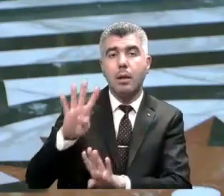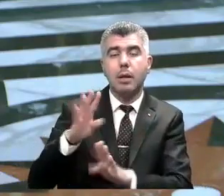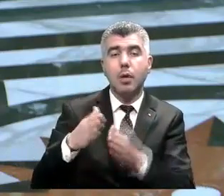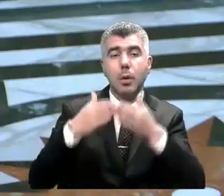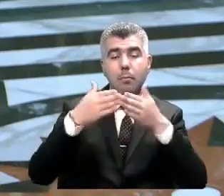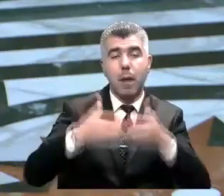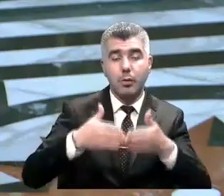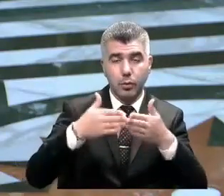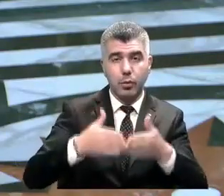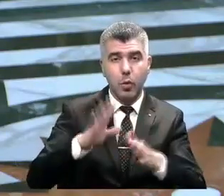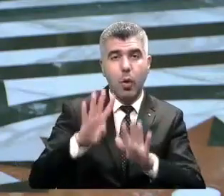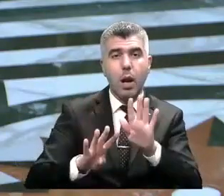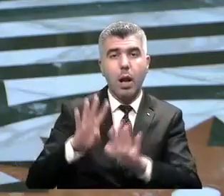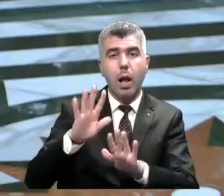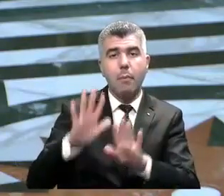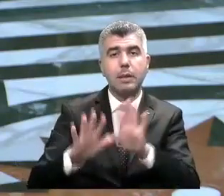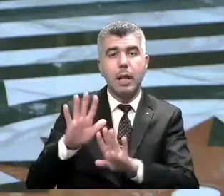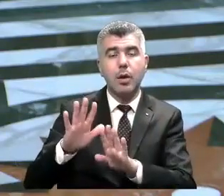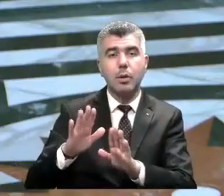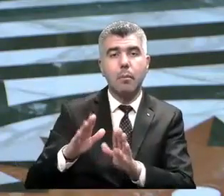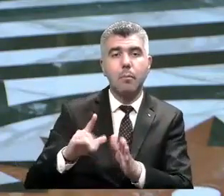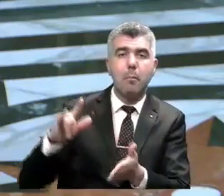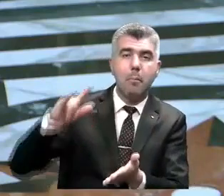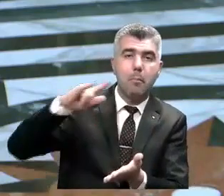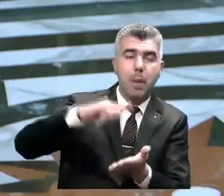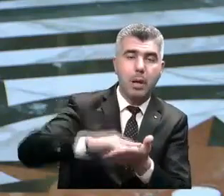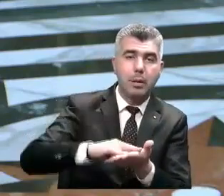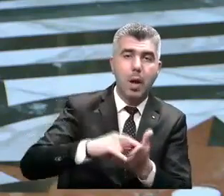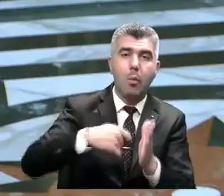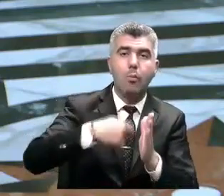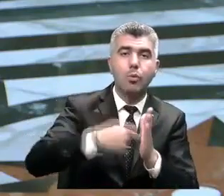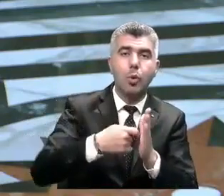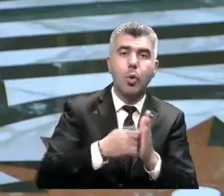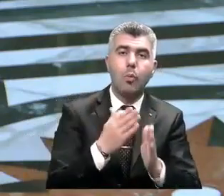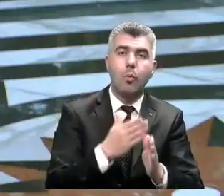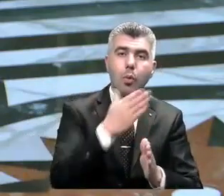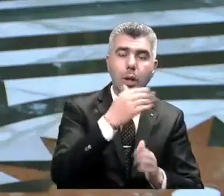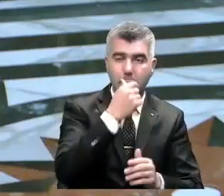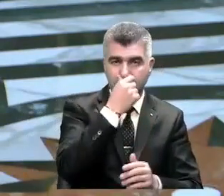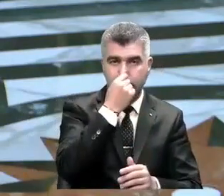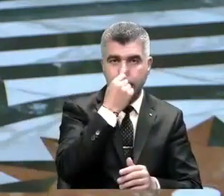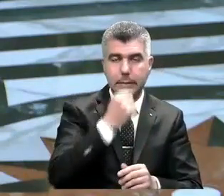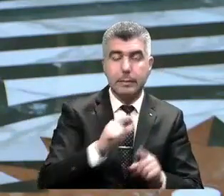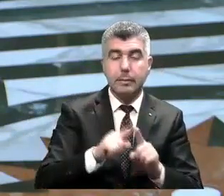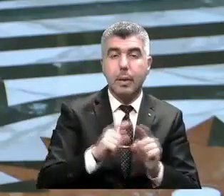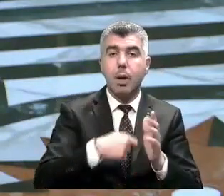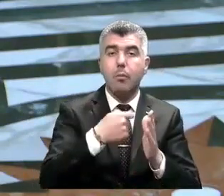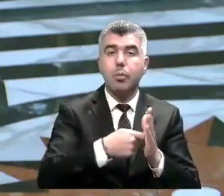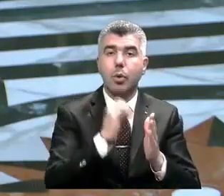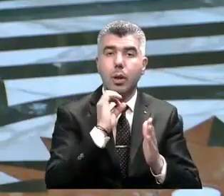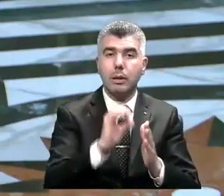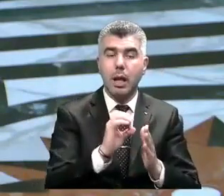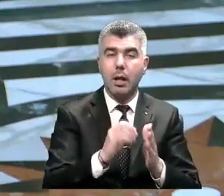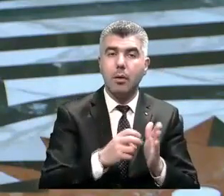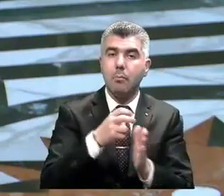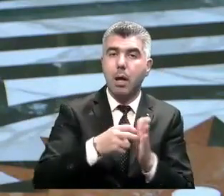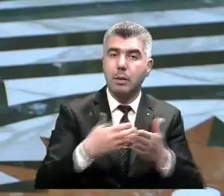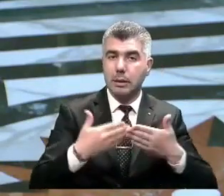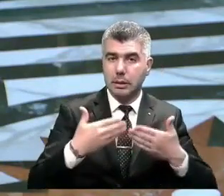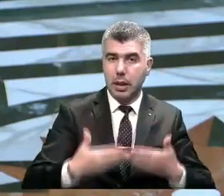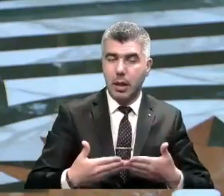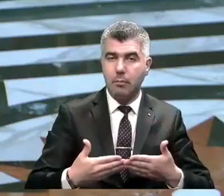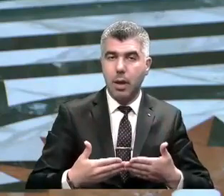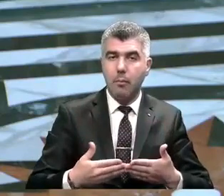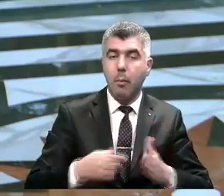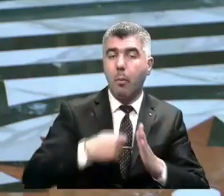المطار، الى جانب مشاريع مستقبليه تاليه. مشاريع باش نحافظوا على المتانه ديال الشبكه الحاليه، مشاريع باش